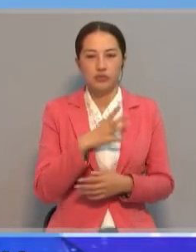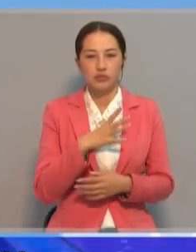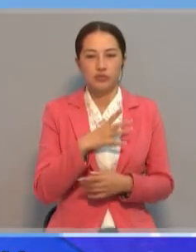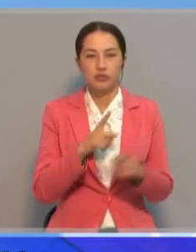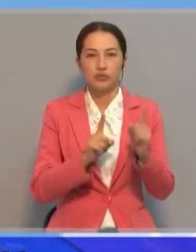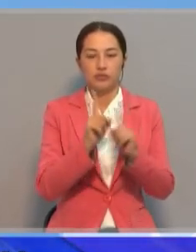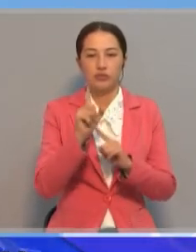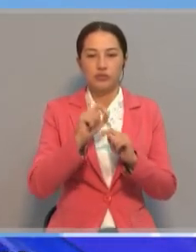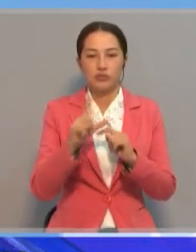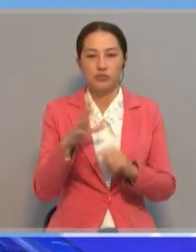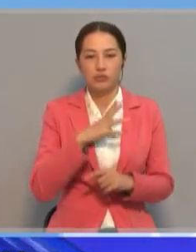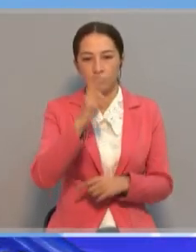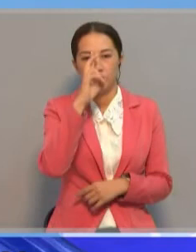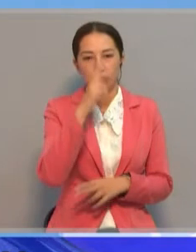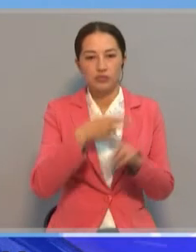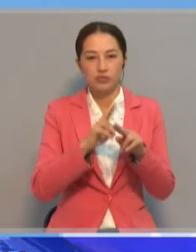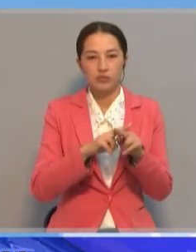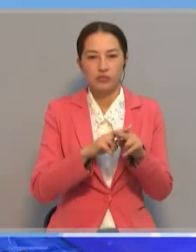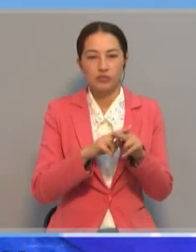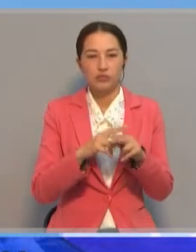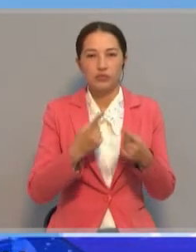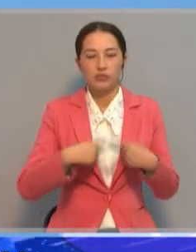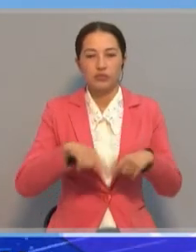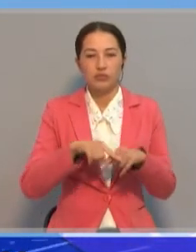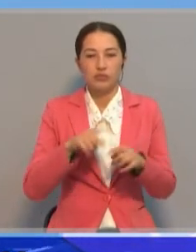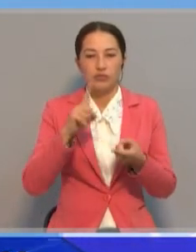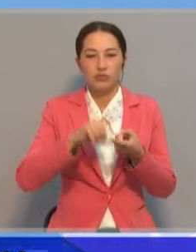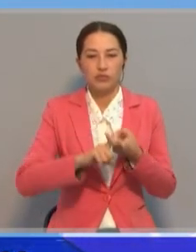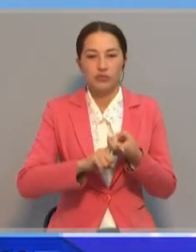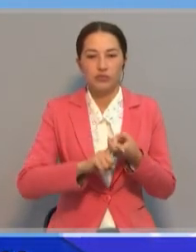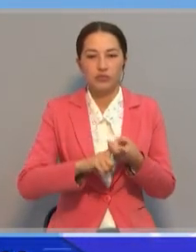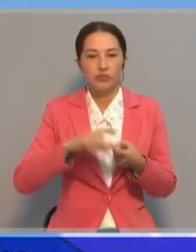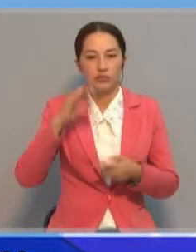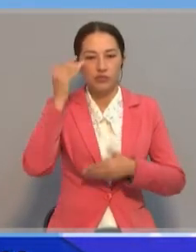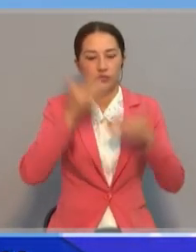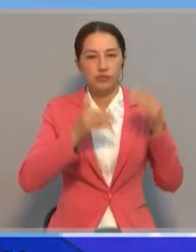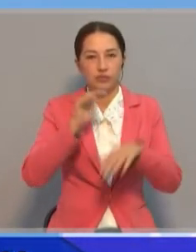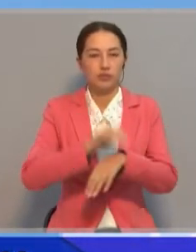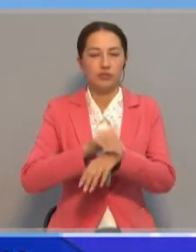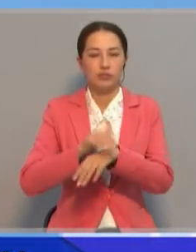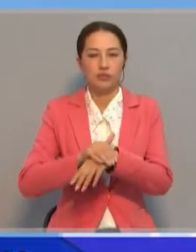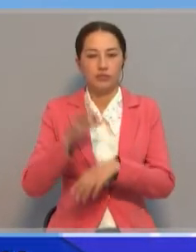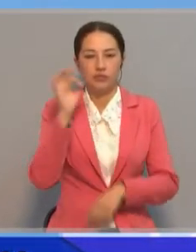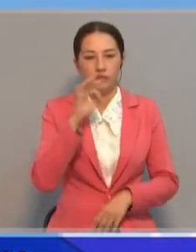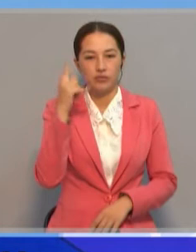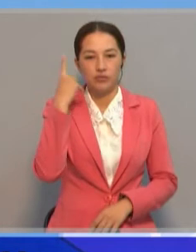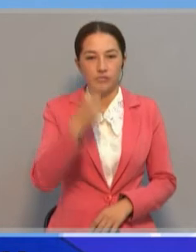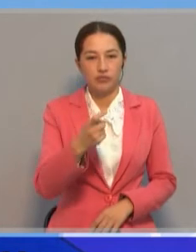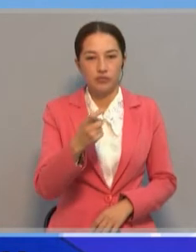қабылданған болатын. Үкімет қаулысының жаңашылықтарына сәйкес, бұдан былай сыбайлас жемқорлық фактісі туралы хабарлаған